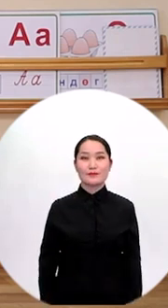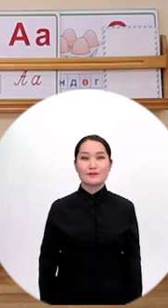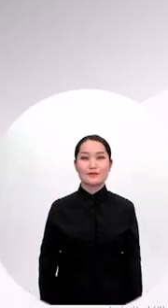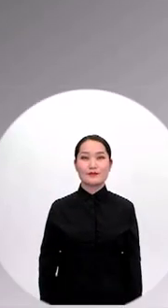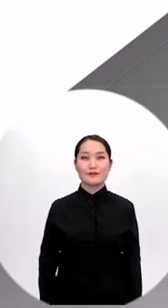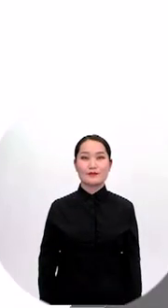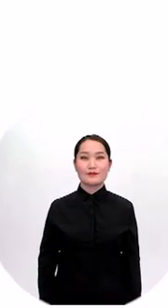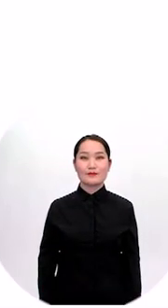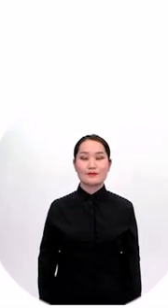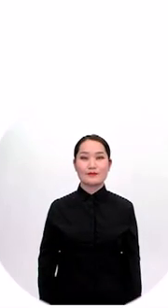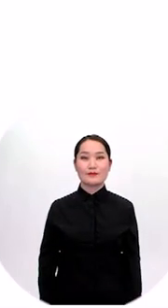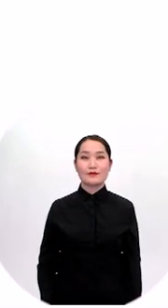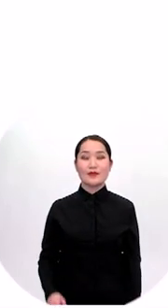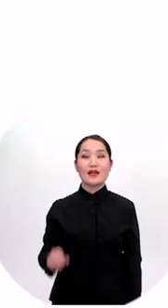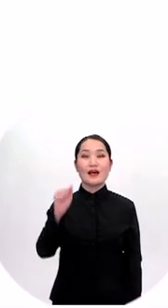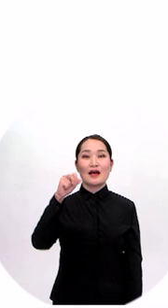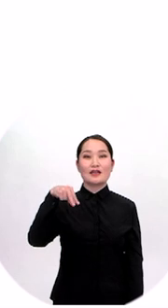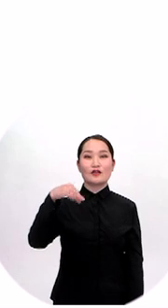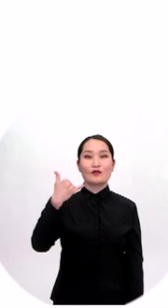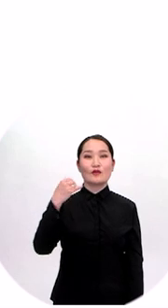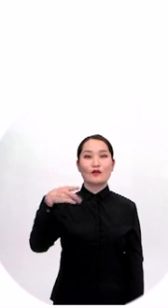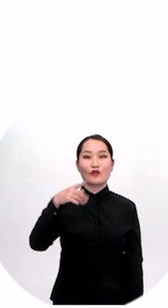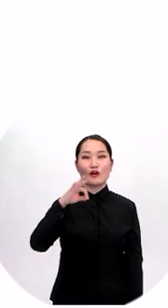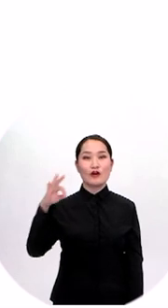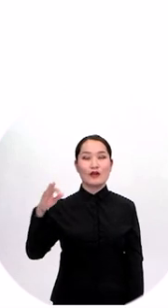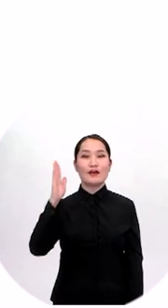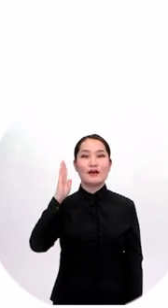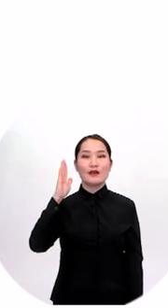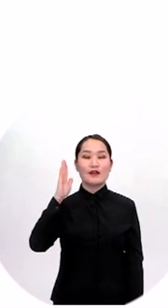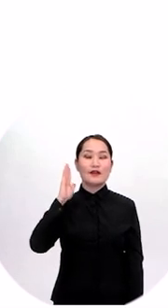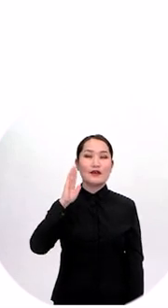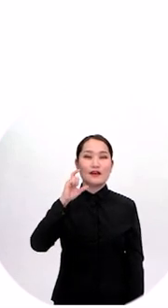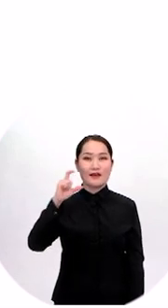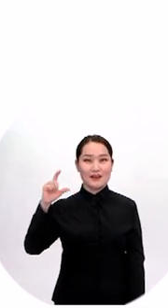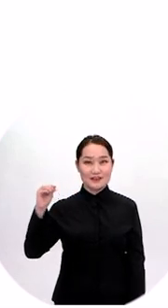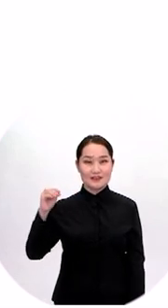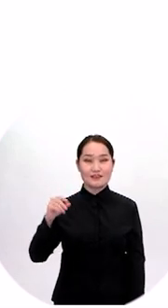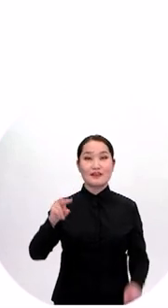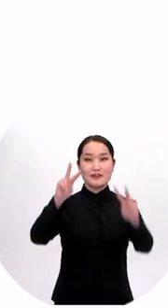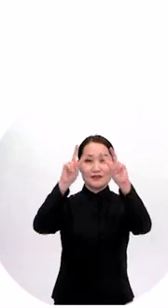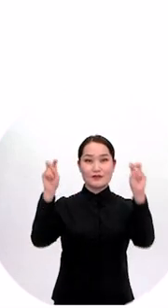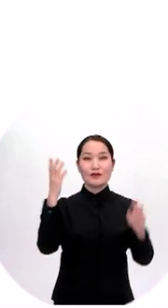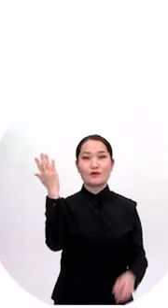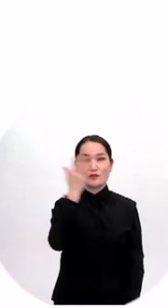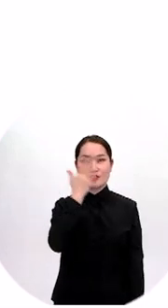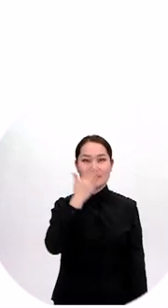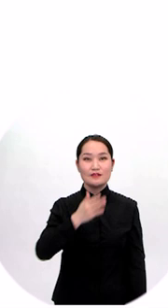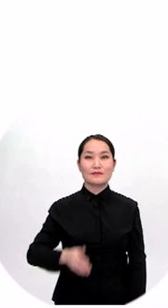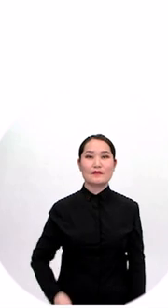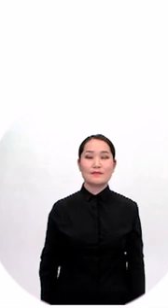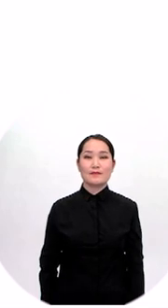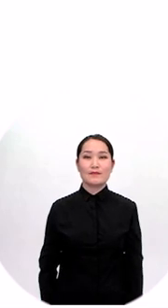85 дугаар хуудсын алуунгоо их сэдвийг уншия. Багш нь үлгэр жишээ уншиж өгнө.